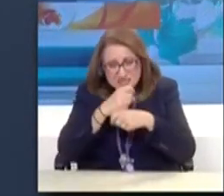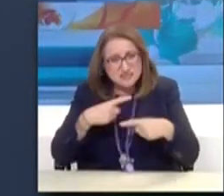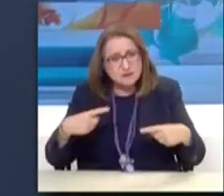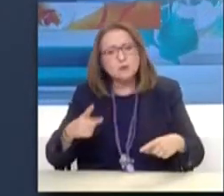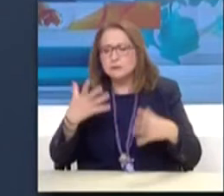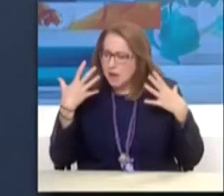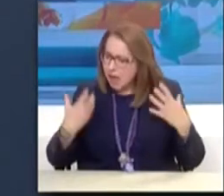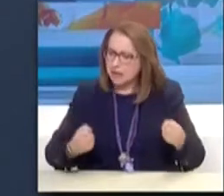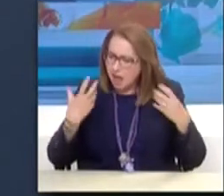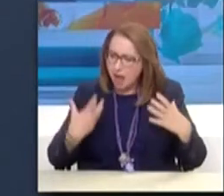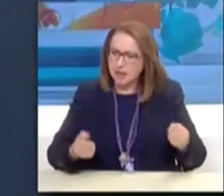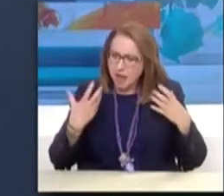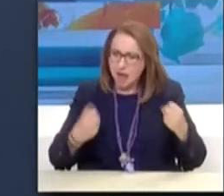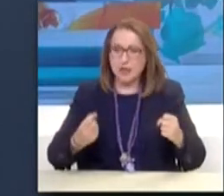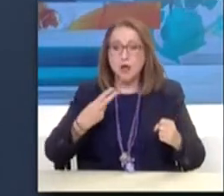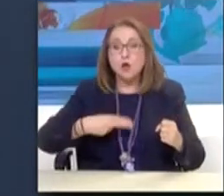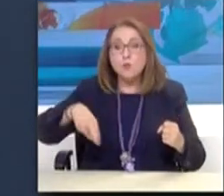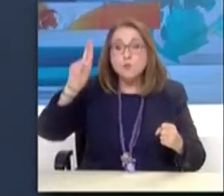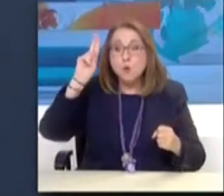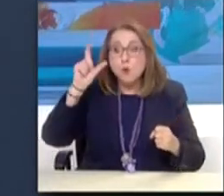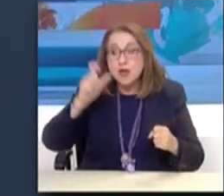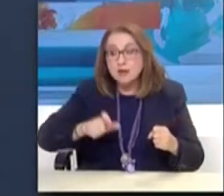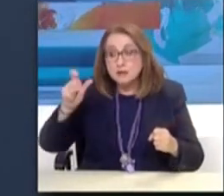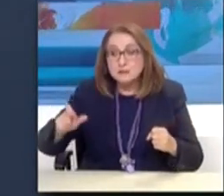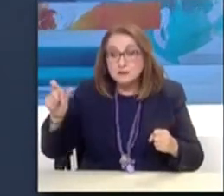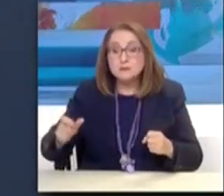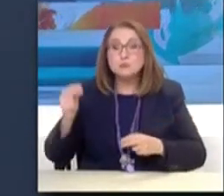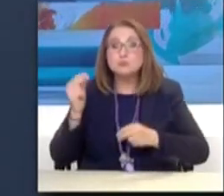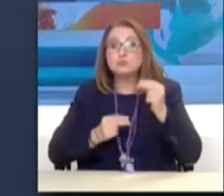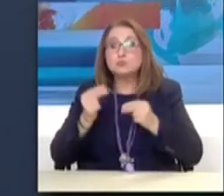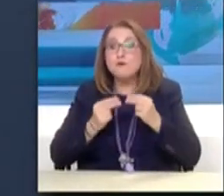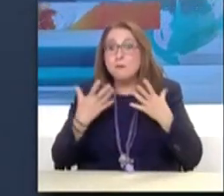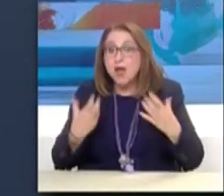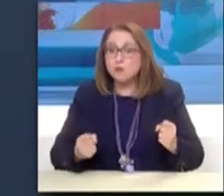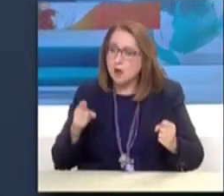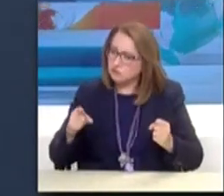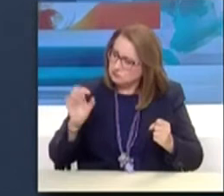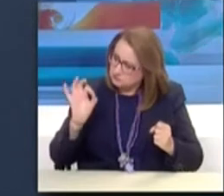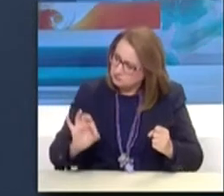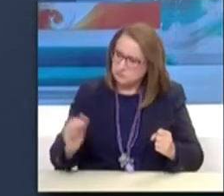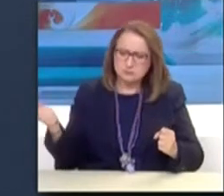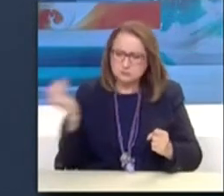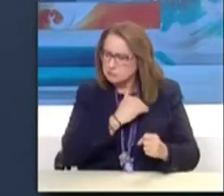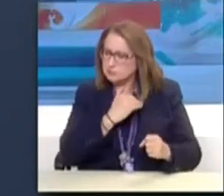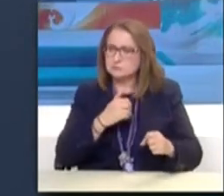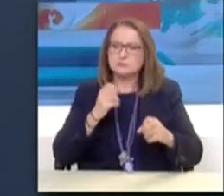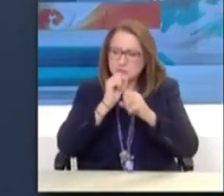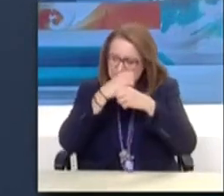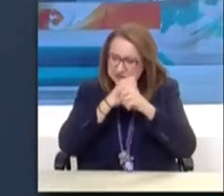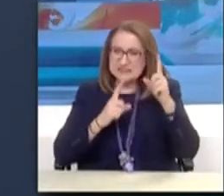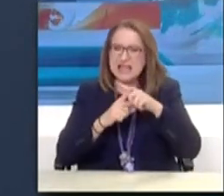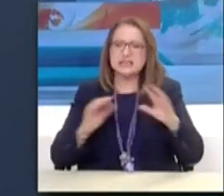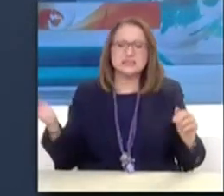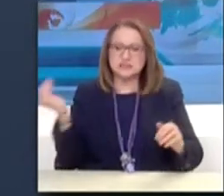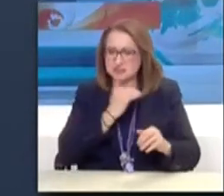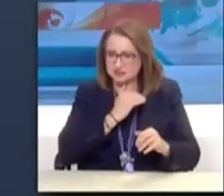και ιδιαίτερα αυτών που εμπίπτουν στα κριτήρια του Εθνικού Οργανισμού Δημόσιας Υγείας. Τα κριτήρια αυτά συμβαδίζουν με τη στρατηγική και τις οδηγίες του